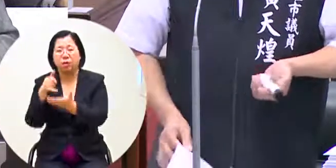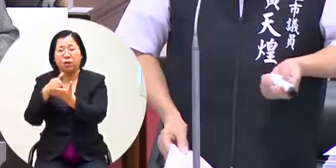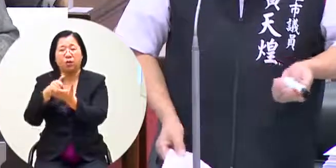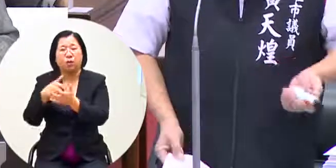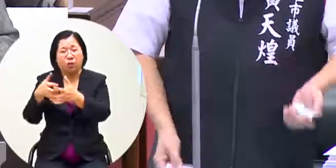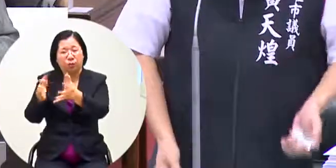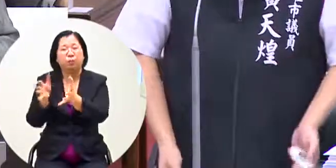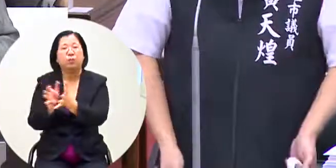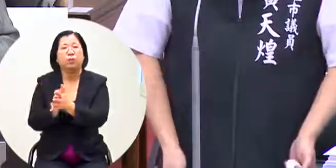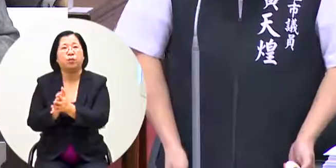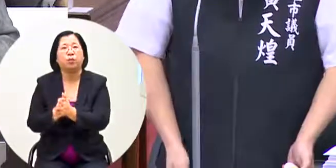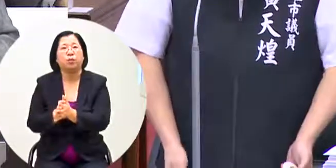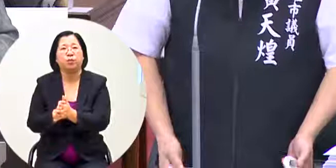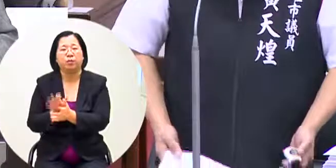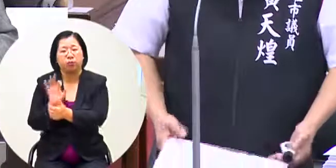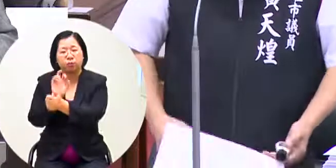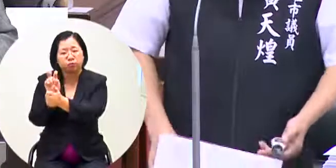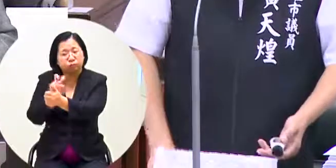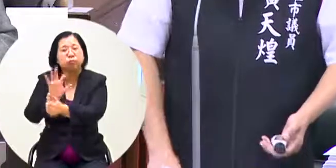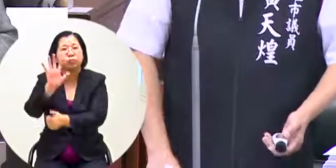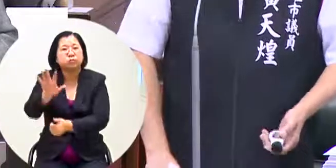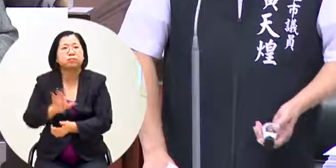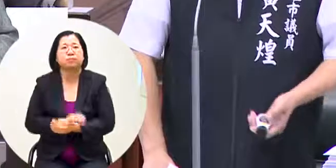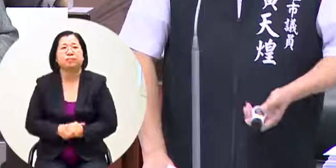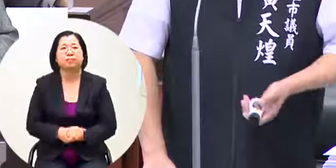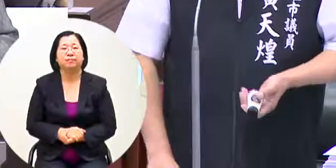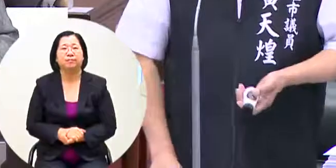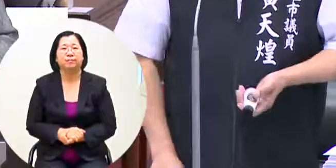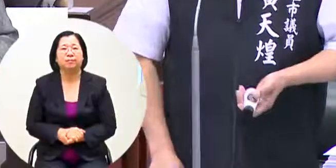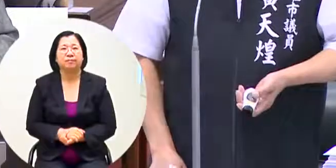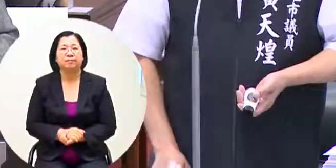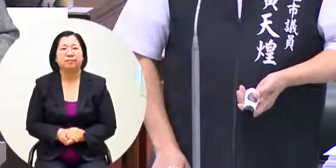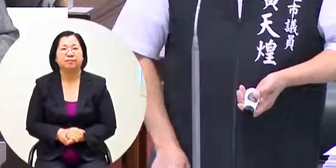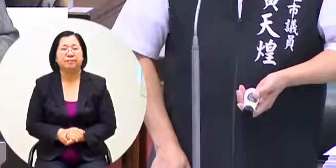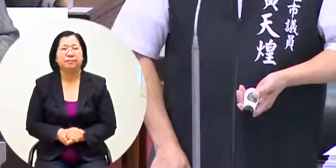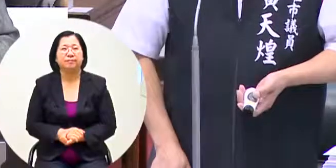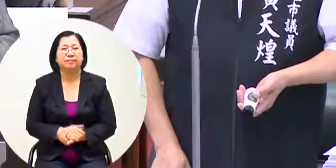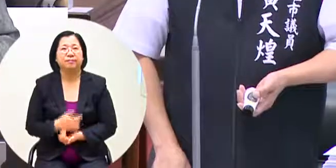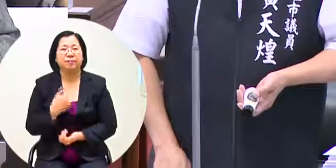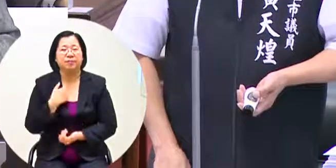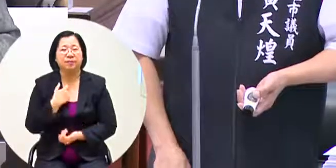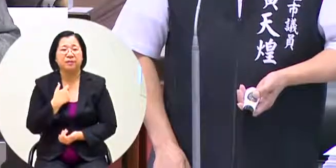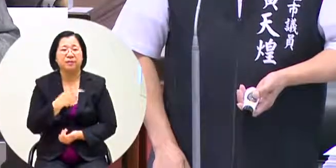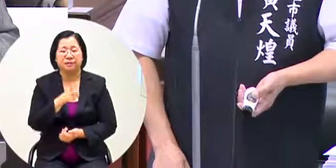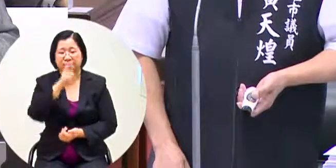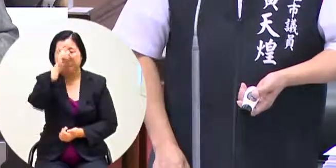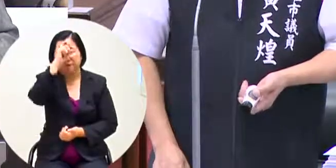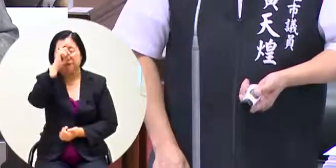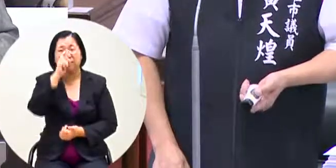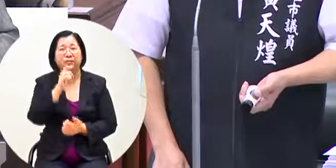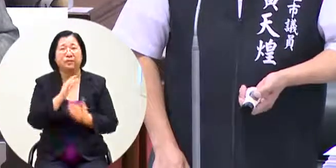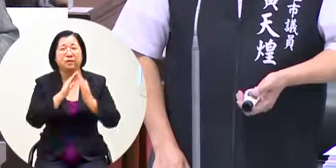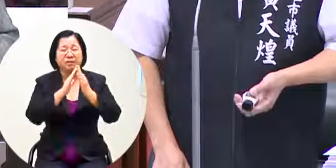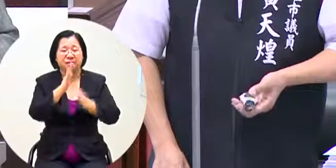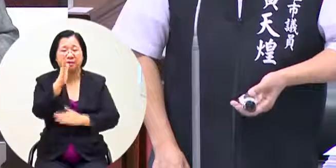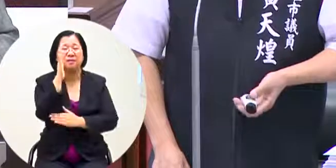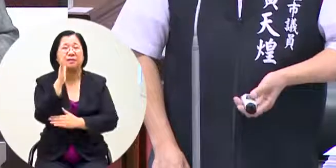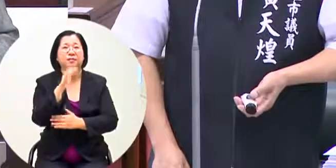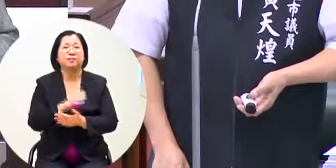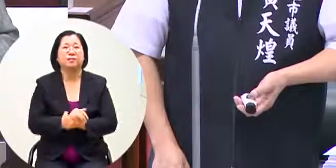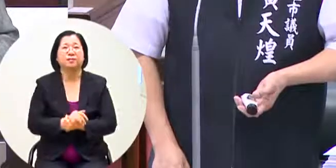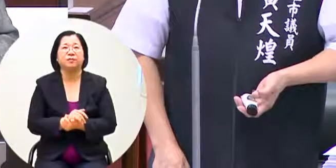顾，但是我即摆是要求市府来补，针对讲即摆要安怎鼓